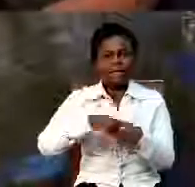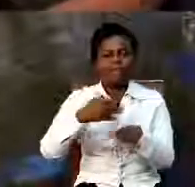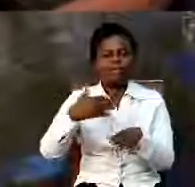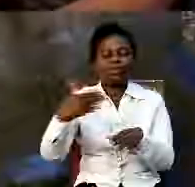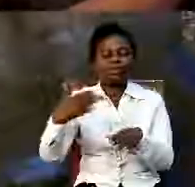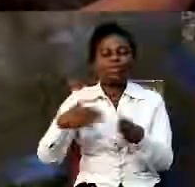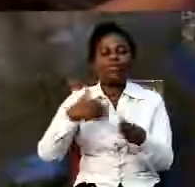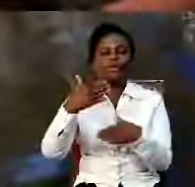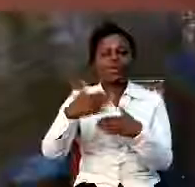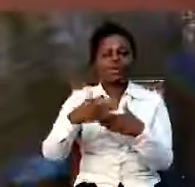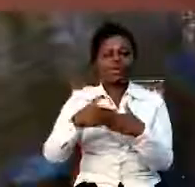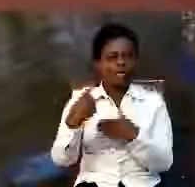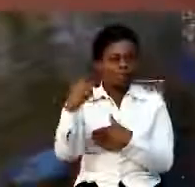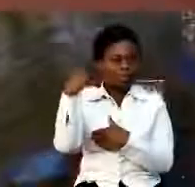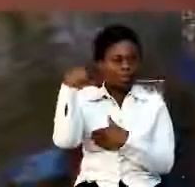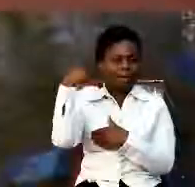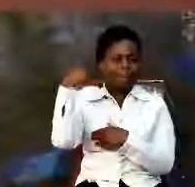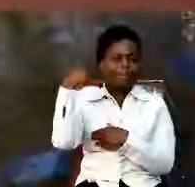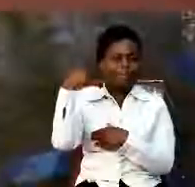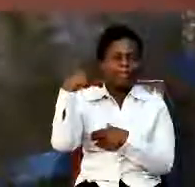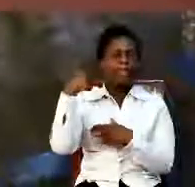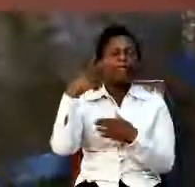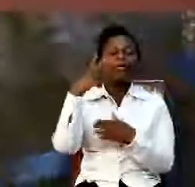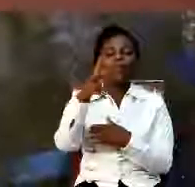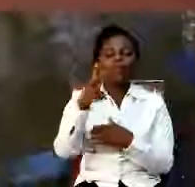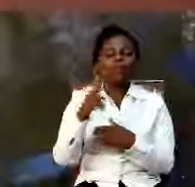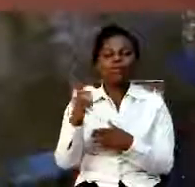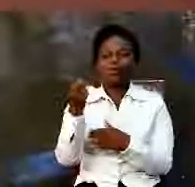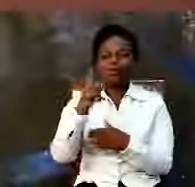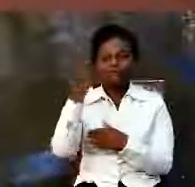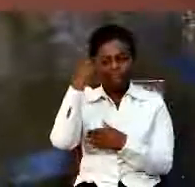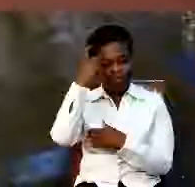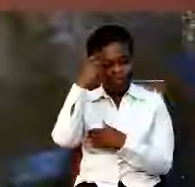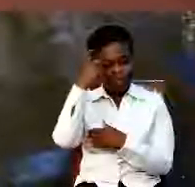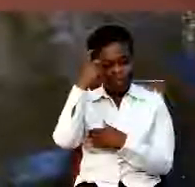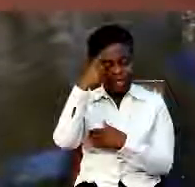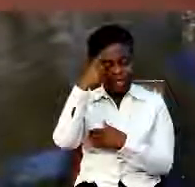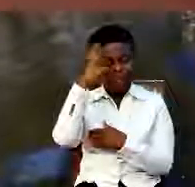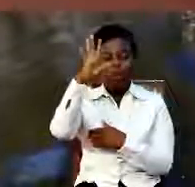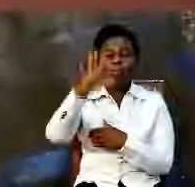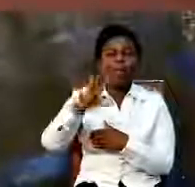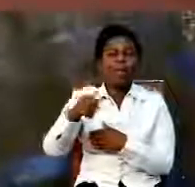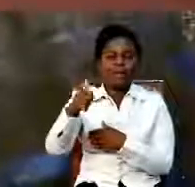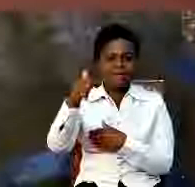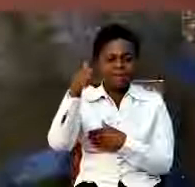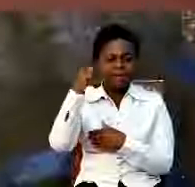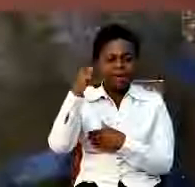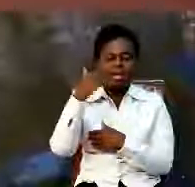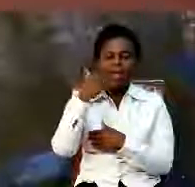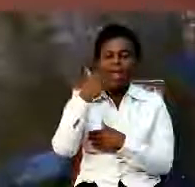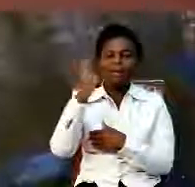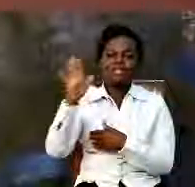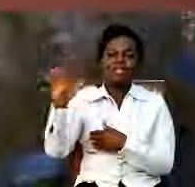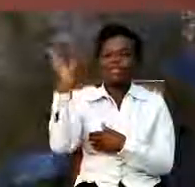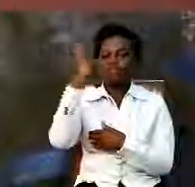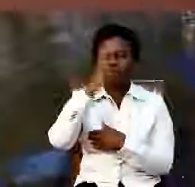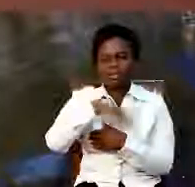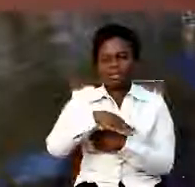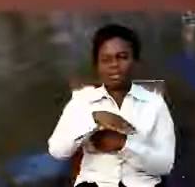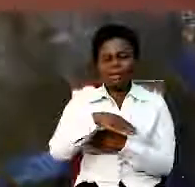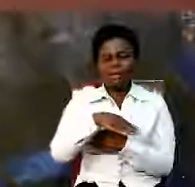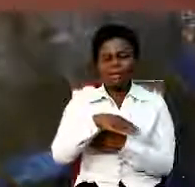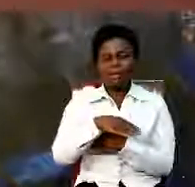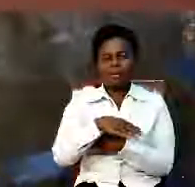wanaenda wapi? Nyuma. Kwa hiyo usifikiri mwaka jana habari zake zimeisha.